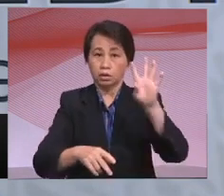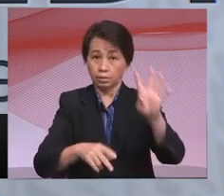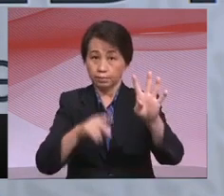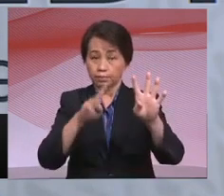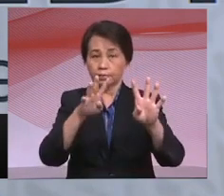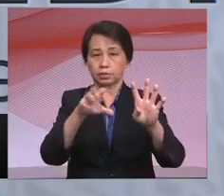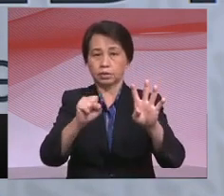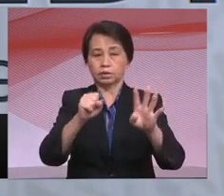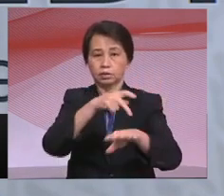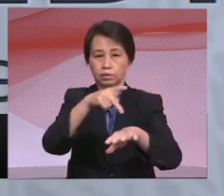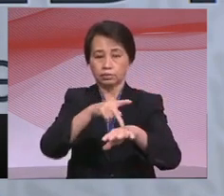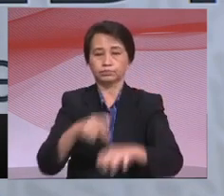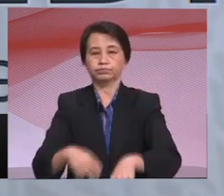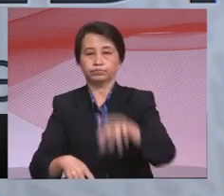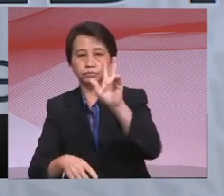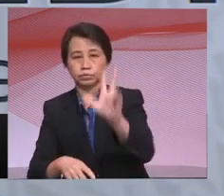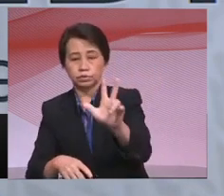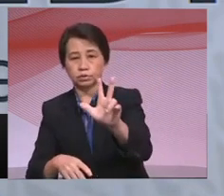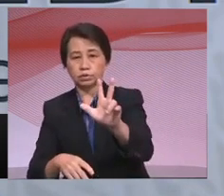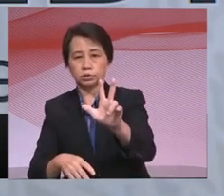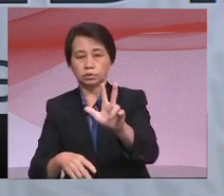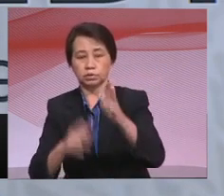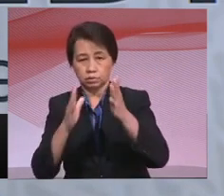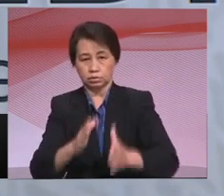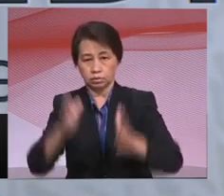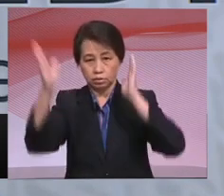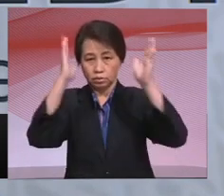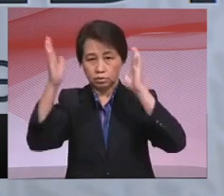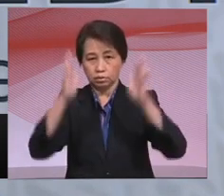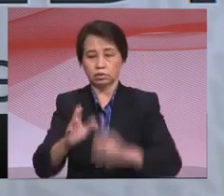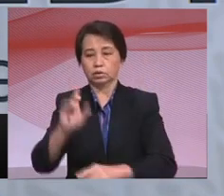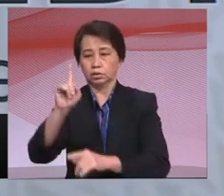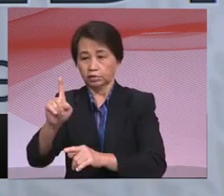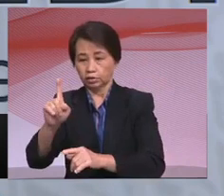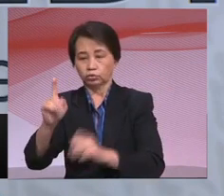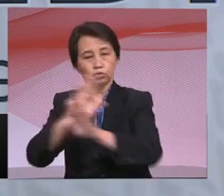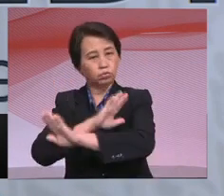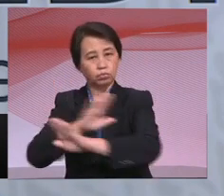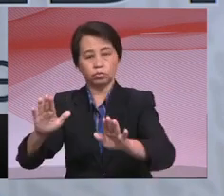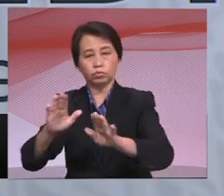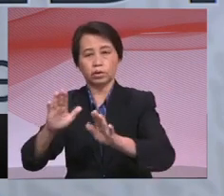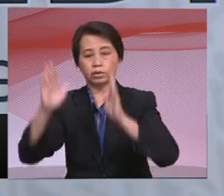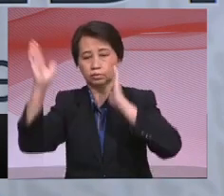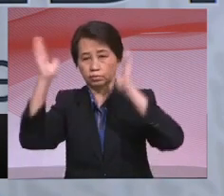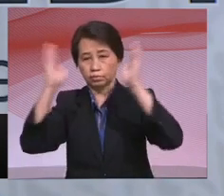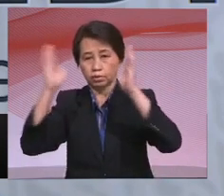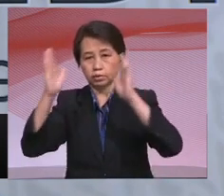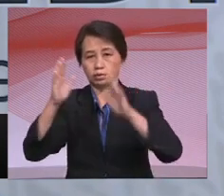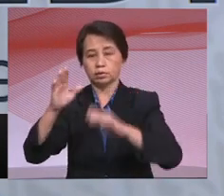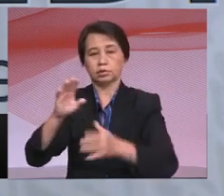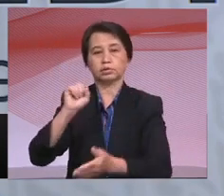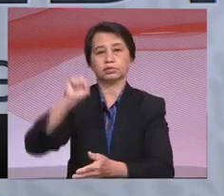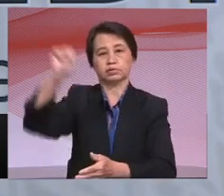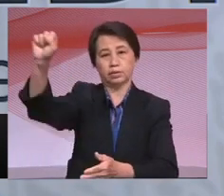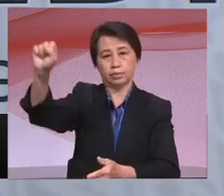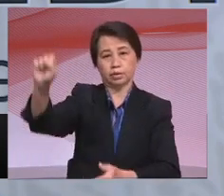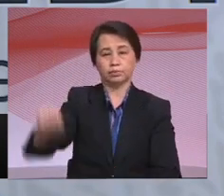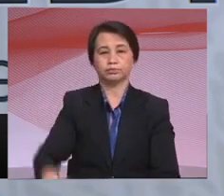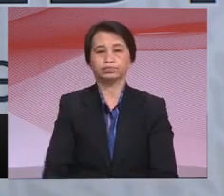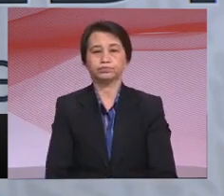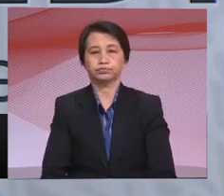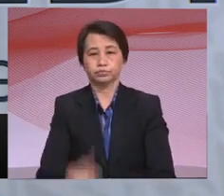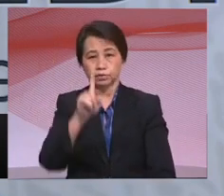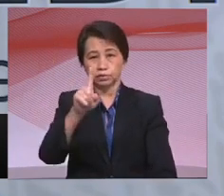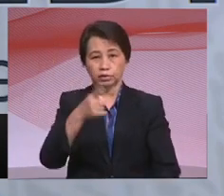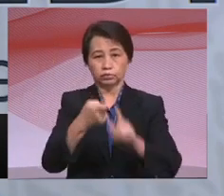kes. 3 kes ialah warga negara dan 1 kes bukan warga negara di Sabah. Dan 1 kes daripada